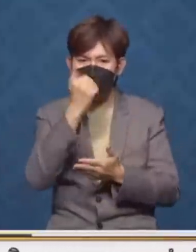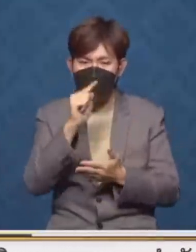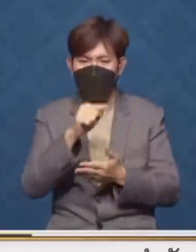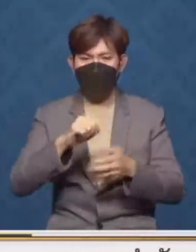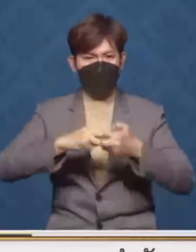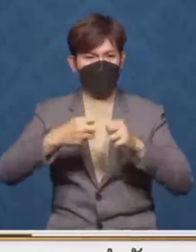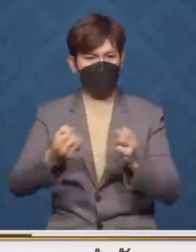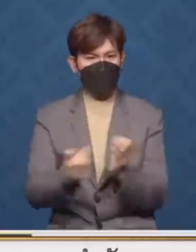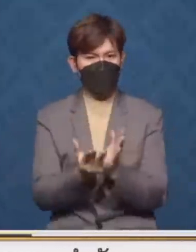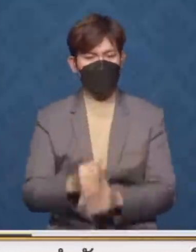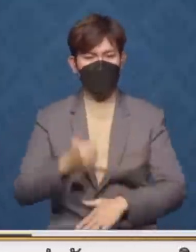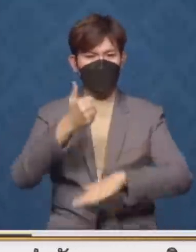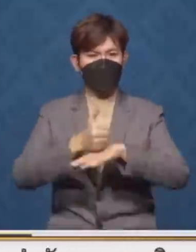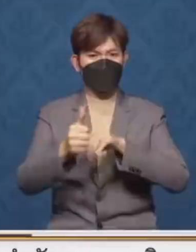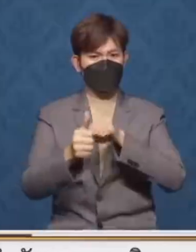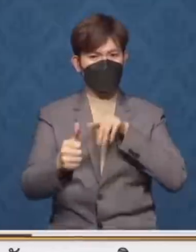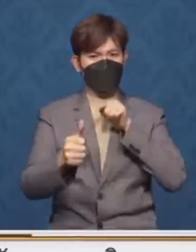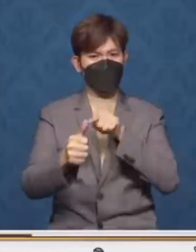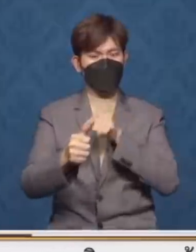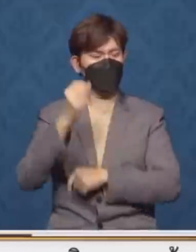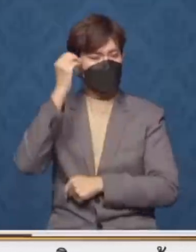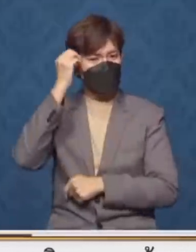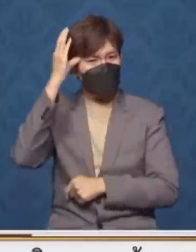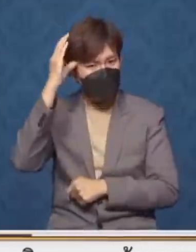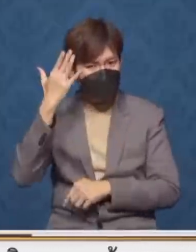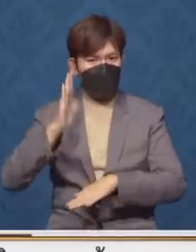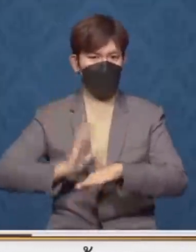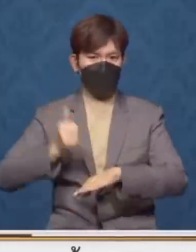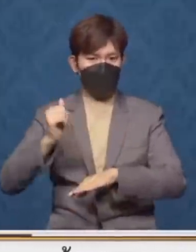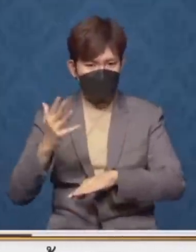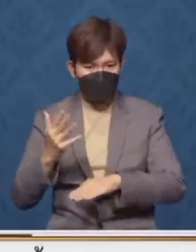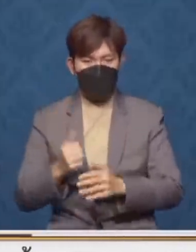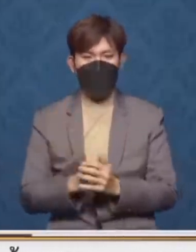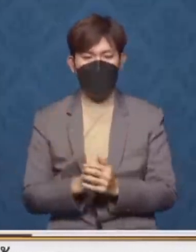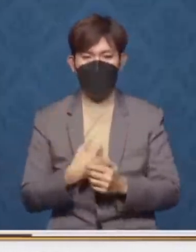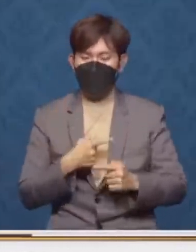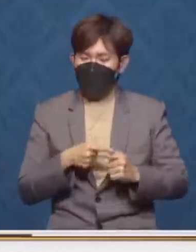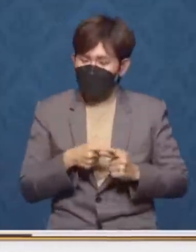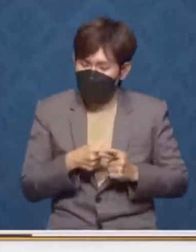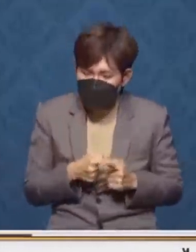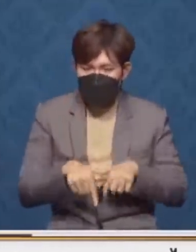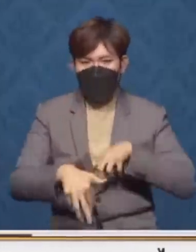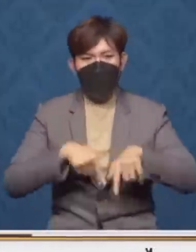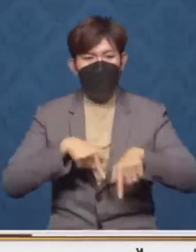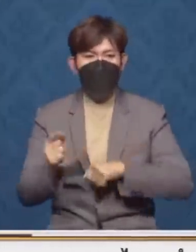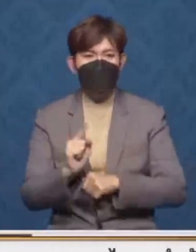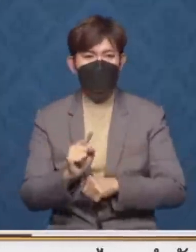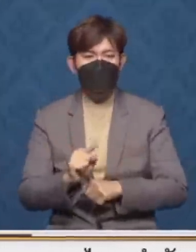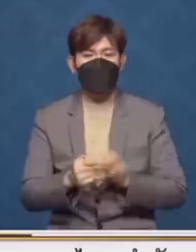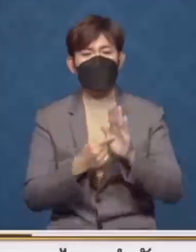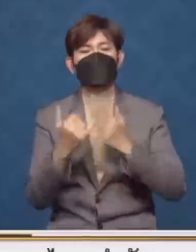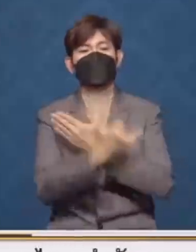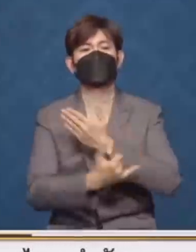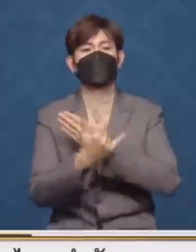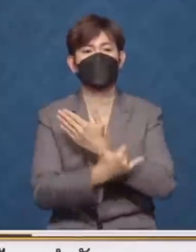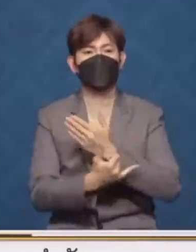ไร้ความรู้ความสามารถคนนี้ความเจ็บปวดอย่างยิ่งสำหรับประชาชนไม่ว่าประเทศไหนก็ตาม